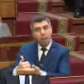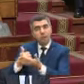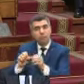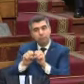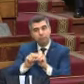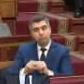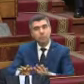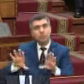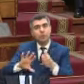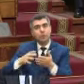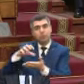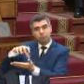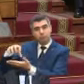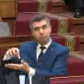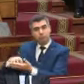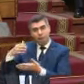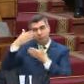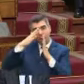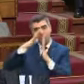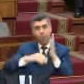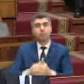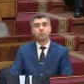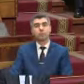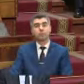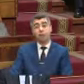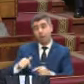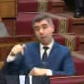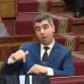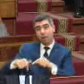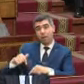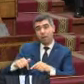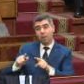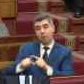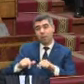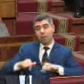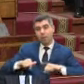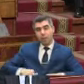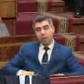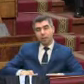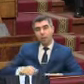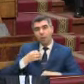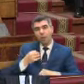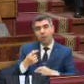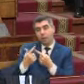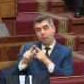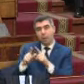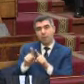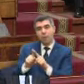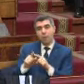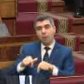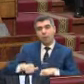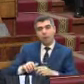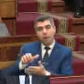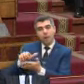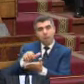هذا المكتب هذا في مجموعة من المناطق. كاينة قطاعات استراتيجية اليوم اللي طورات الاستراتيجيات ديالها، خاصة اليوتيس، اللي اليوم مجموعة